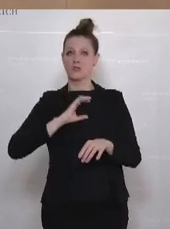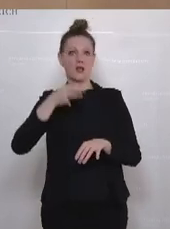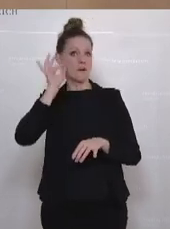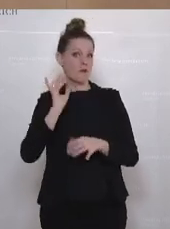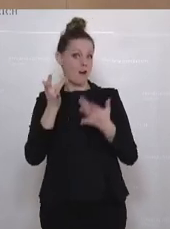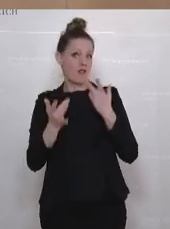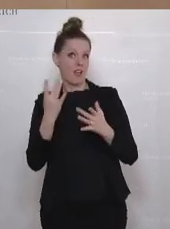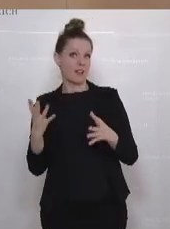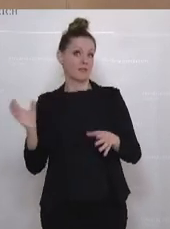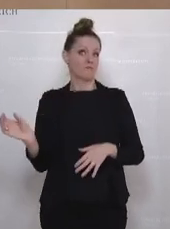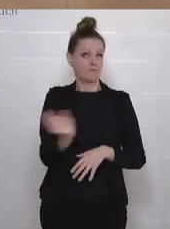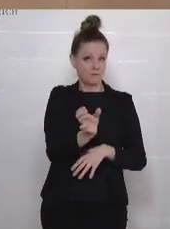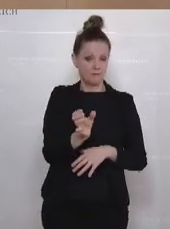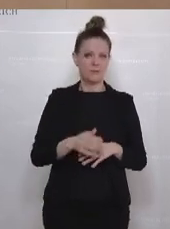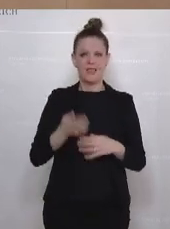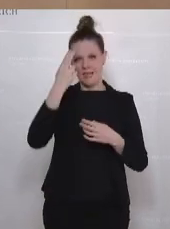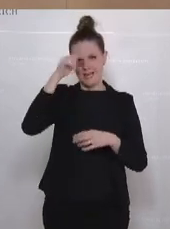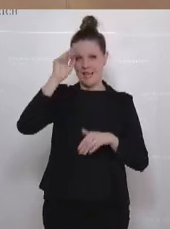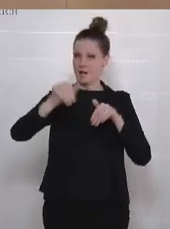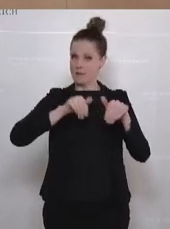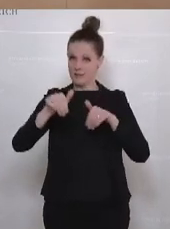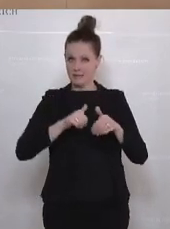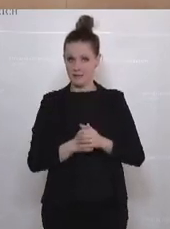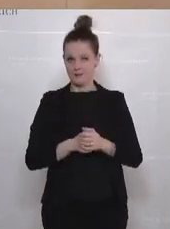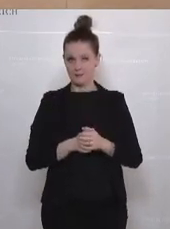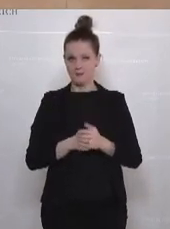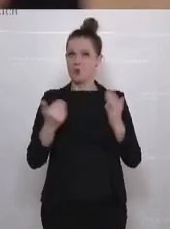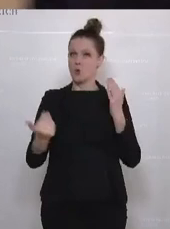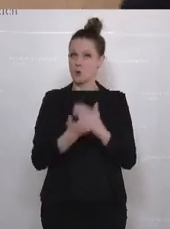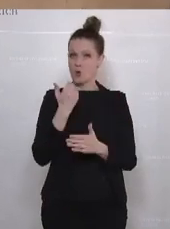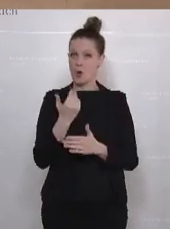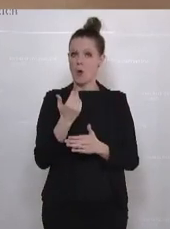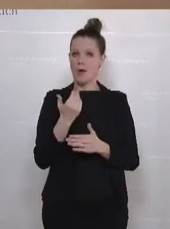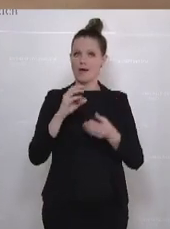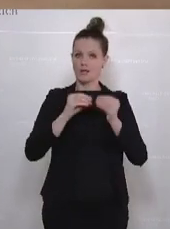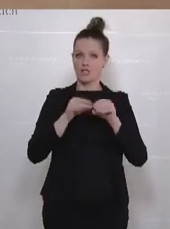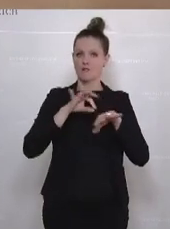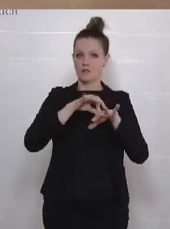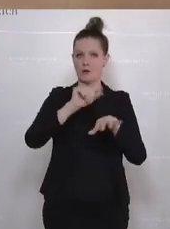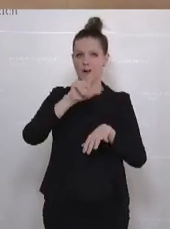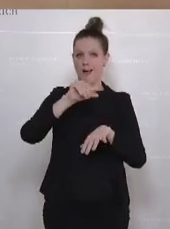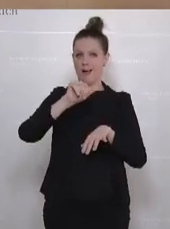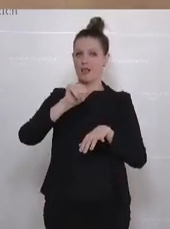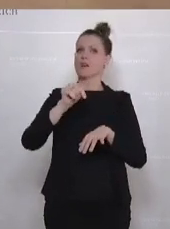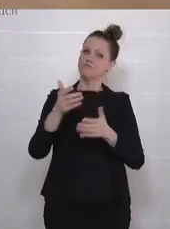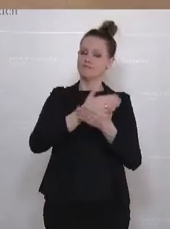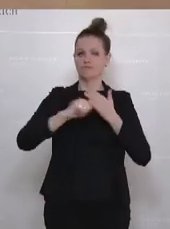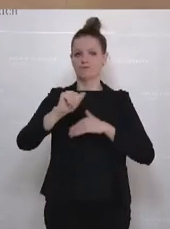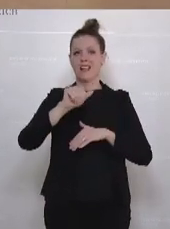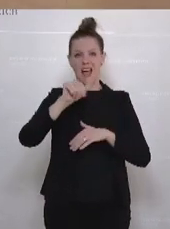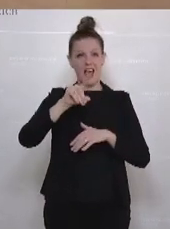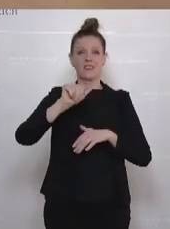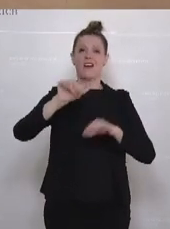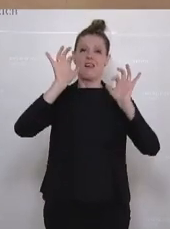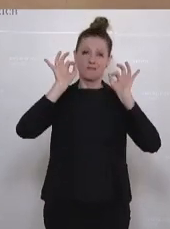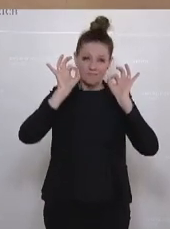Betracht zu ziehen. Und deshalb meine Frage, Herr Minister, werden Sie die Chance dieser Neubesetzung der Geschäftsführung nutzen, um die ADA wirklich zu reformieren